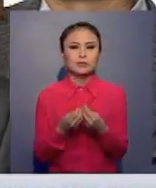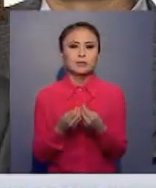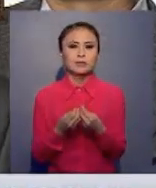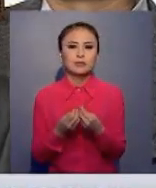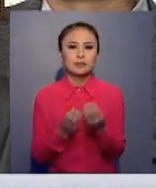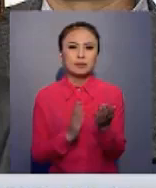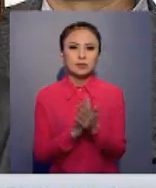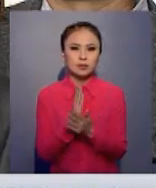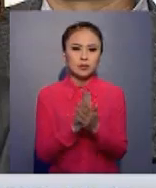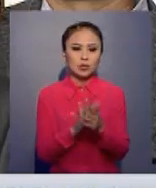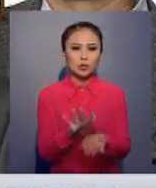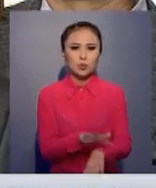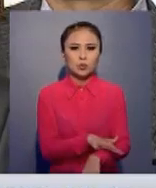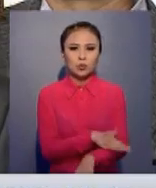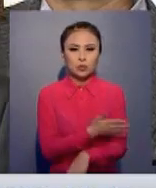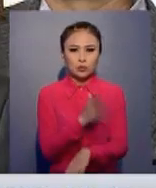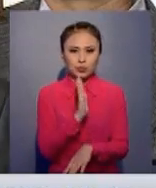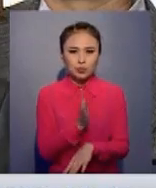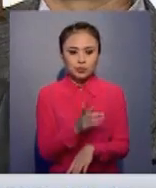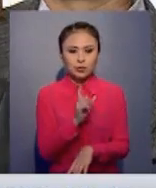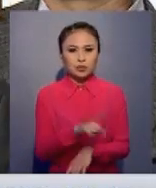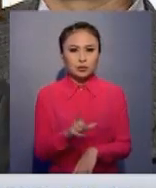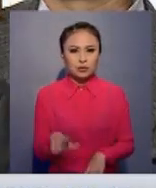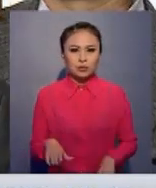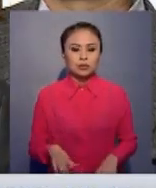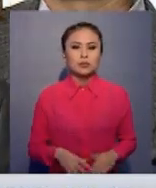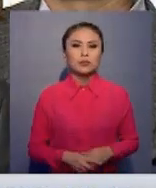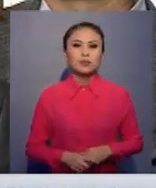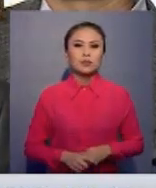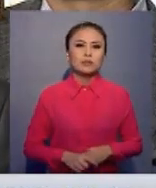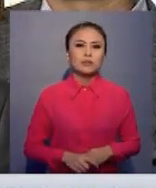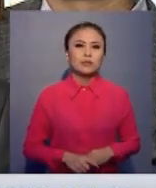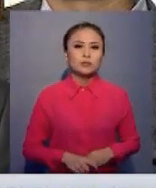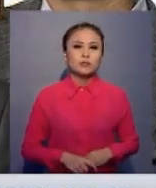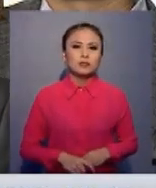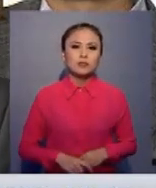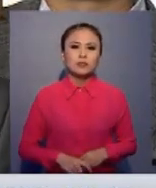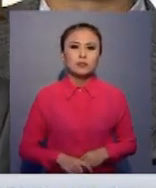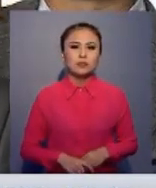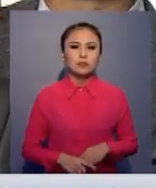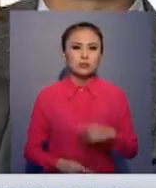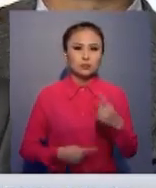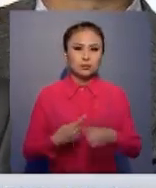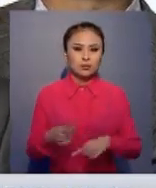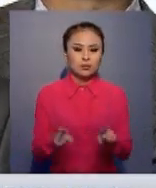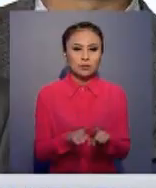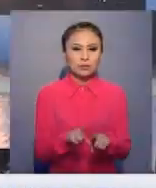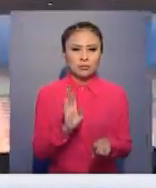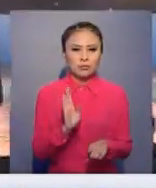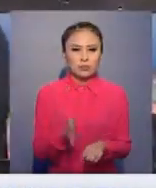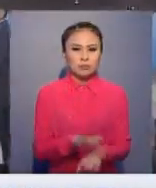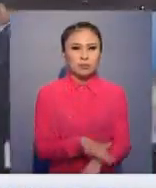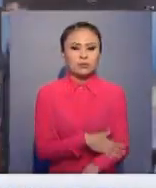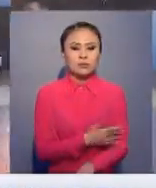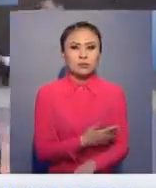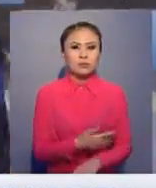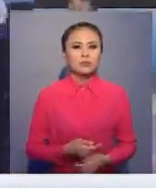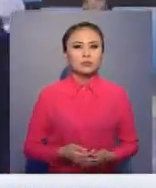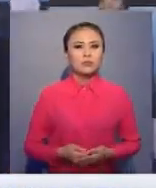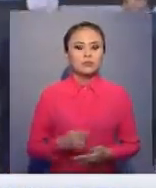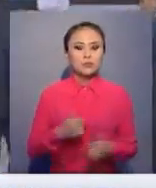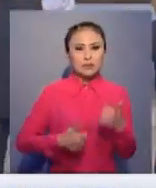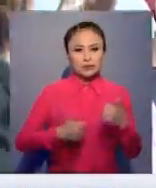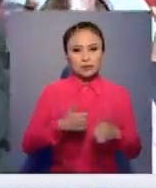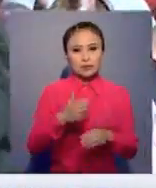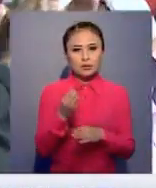семьяның отбасы да ұзақ өмір сүреді, ұлдары да, ұрпақтары да ұзақ өмір сүреді. Жар